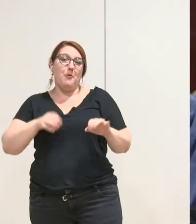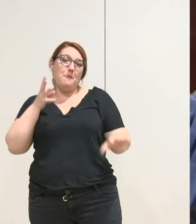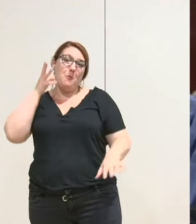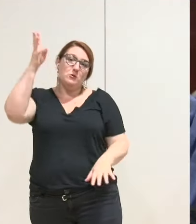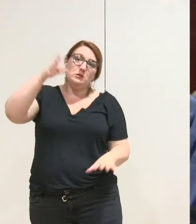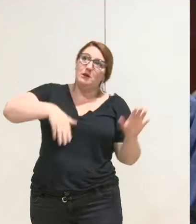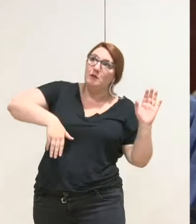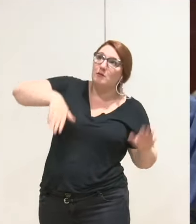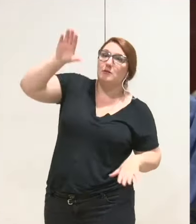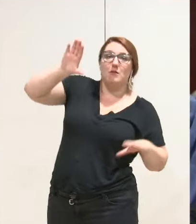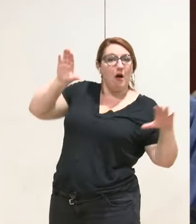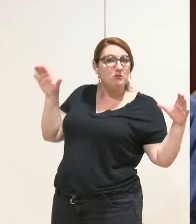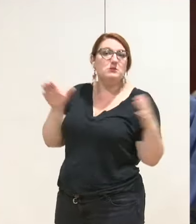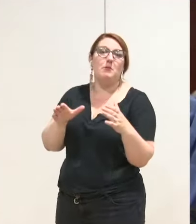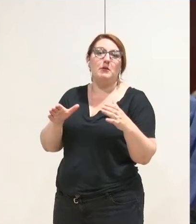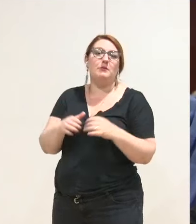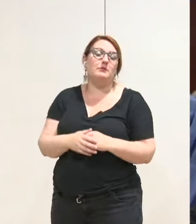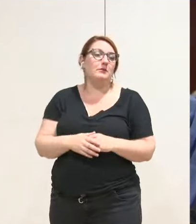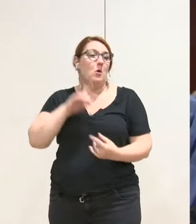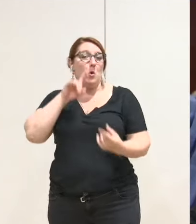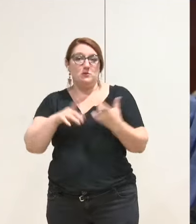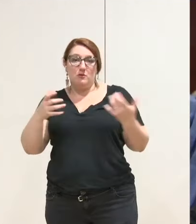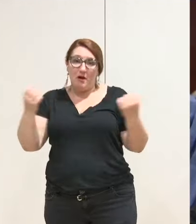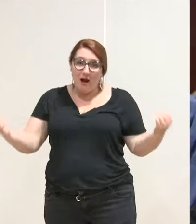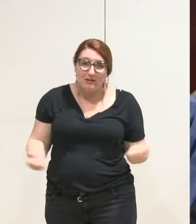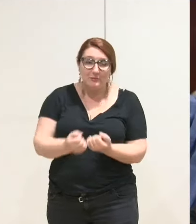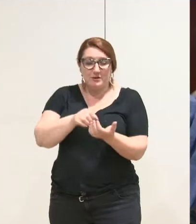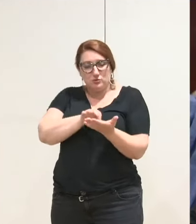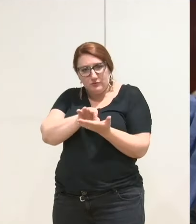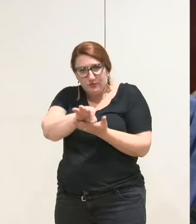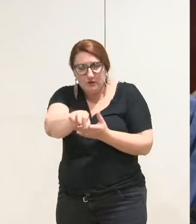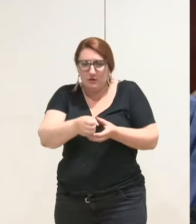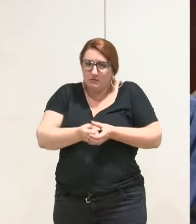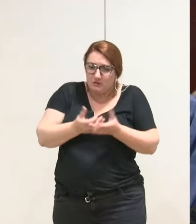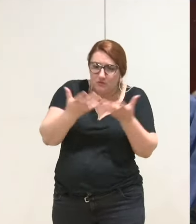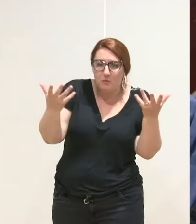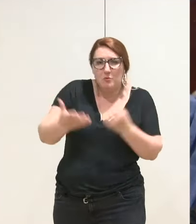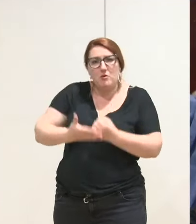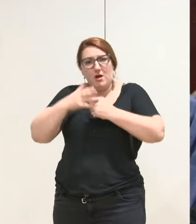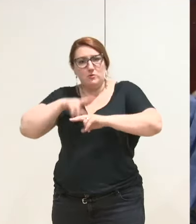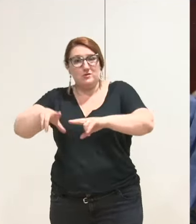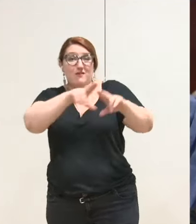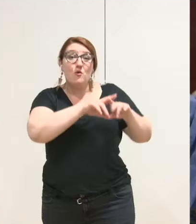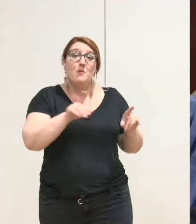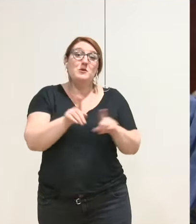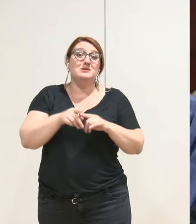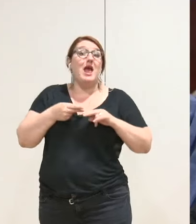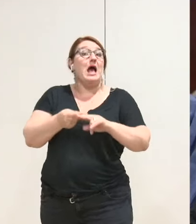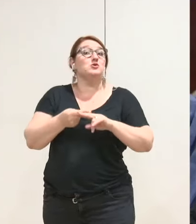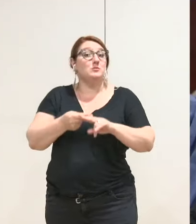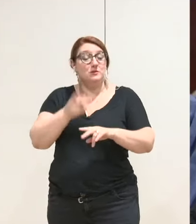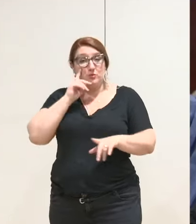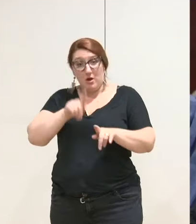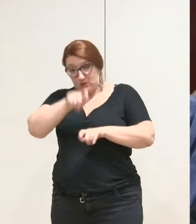visant à des actions d'animation de développement de la filière avec des aides aux travaux et de l'instrumentation parce que l'objectif c'est bien d'évaluer les